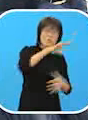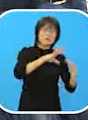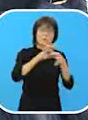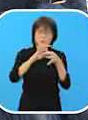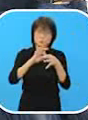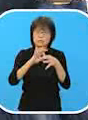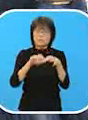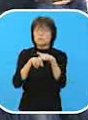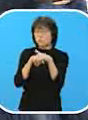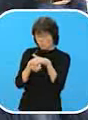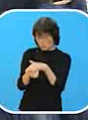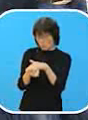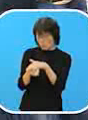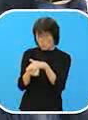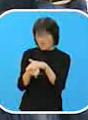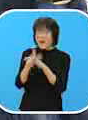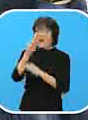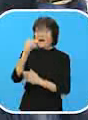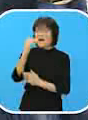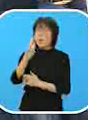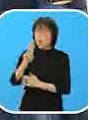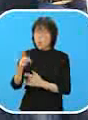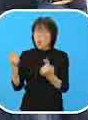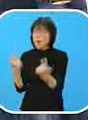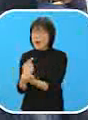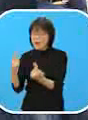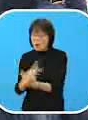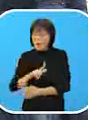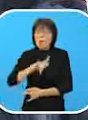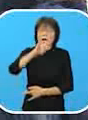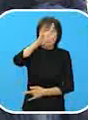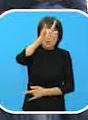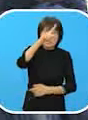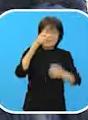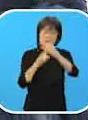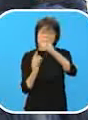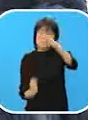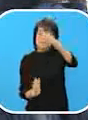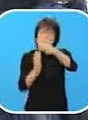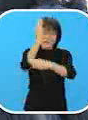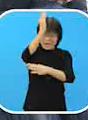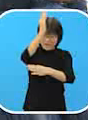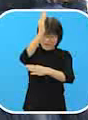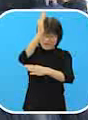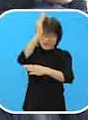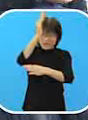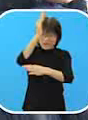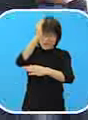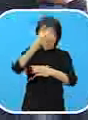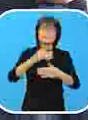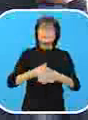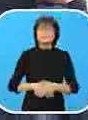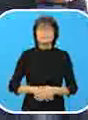解く。 その心は、 加工して目的地に達します。